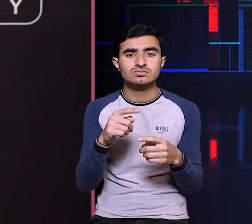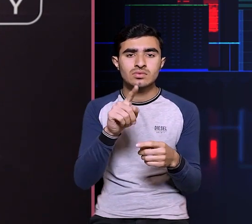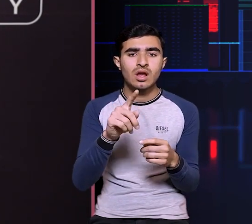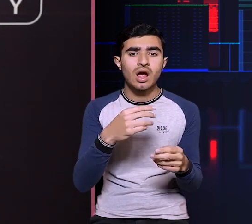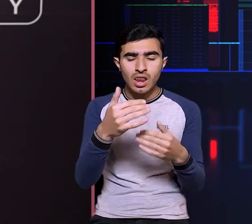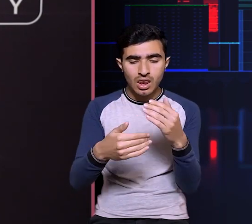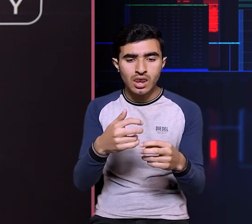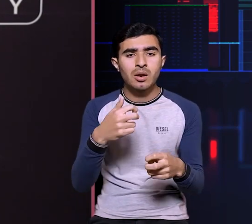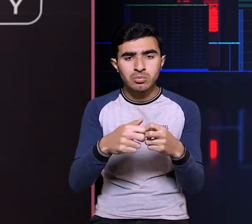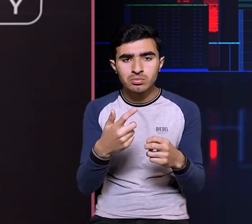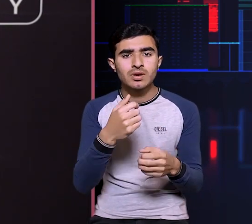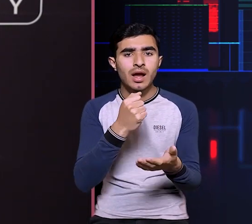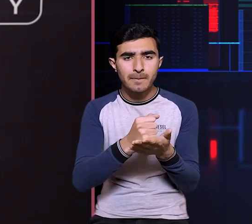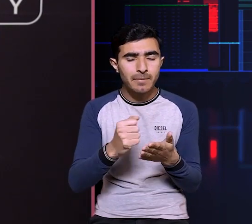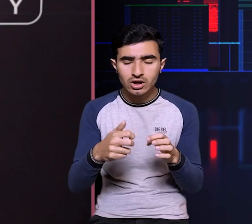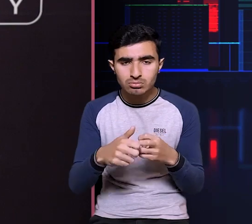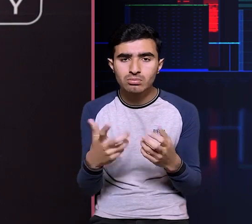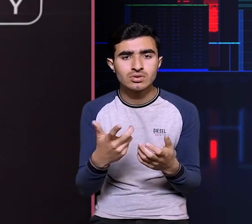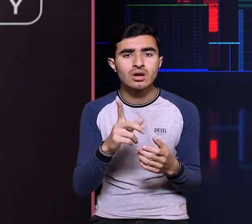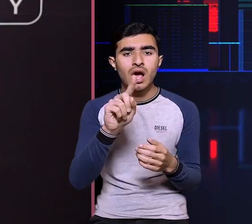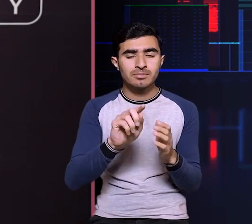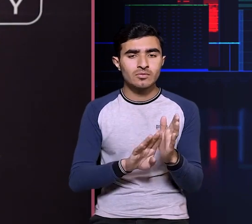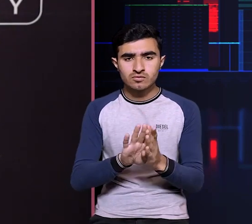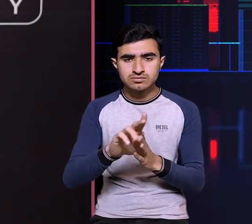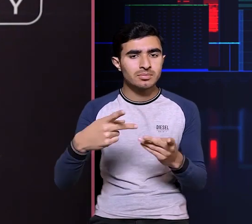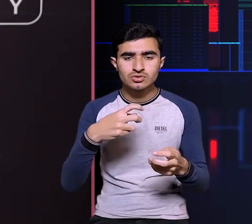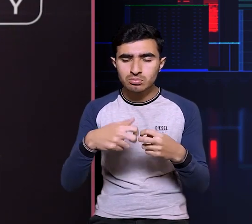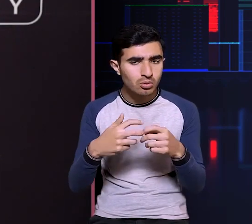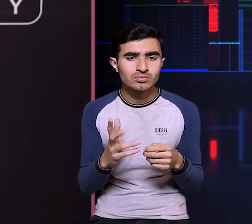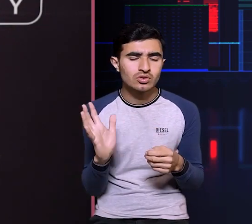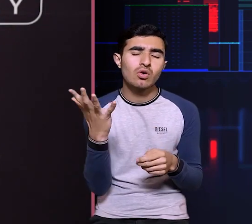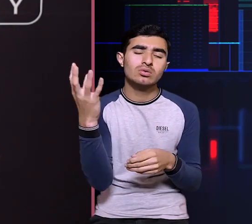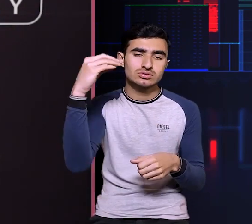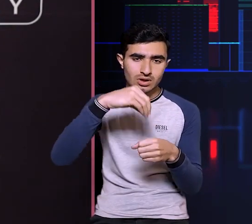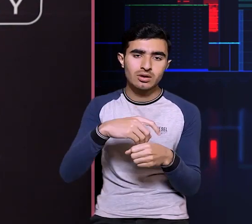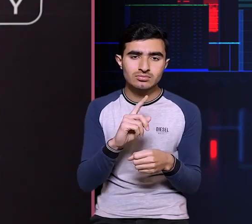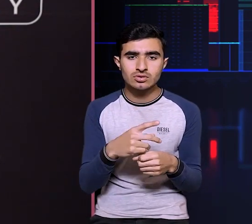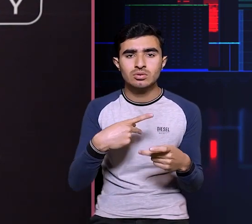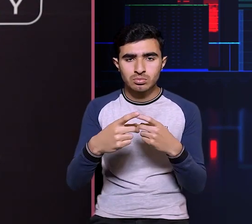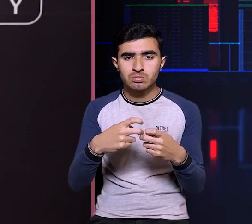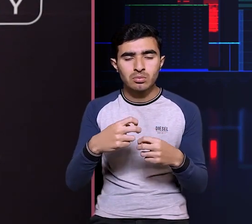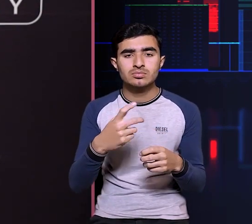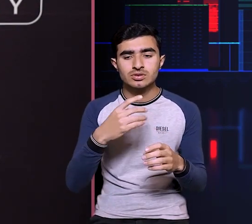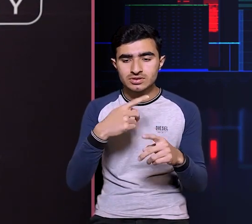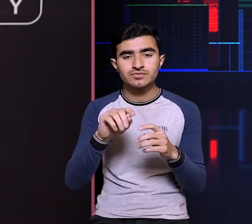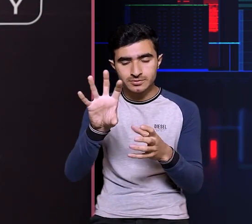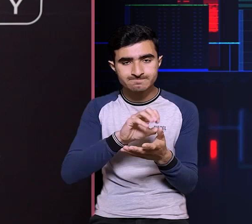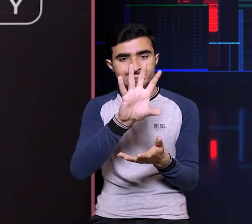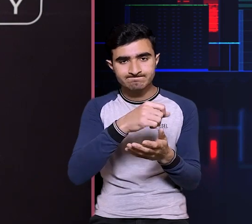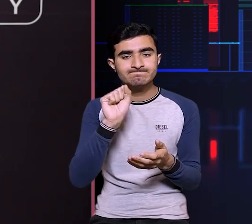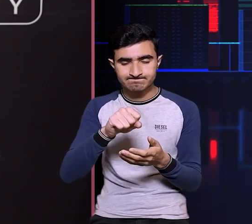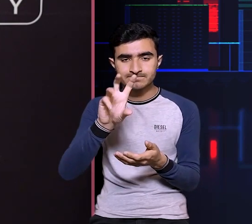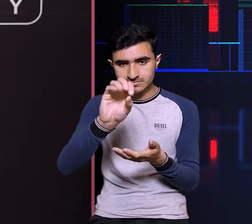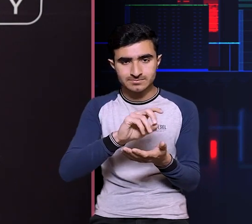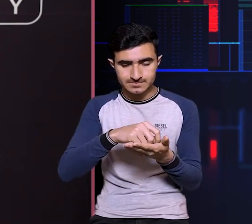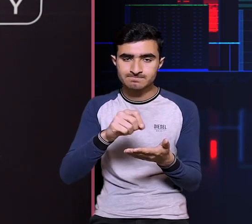started addressing, and this then chamber then started, like ये जो idea है ये बाकी शहरों में भी जाना शुरू